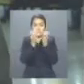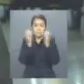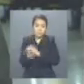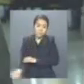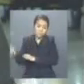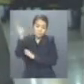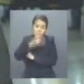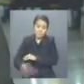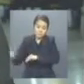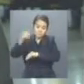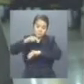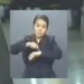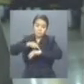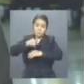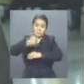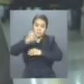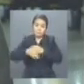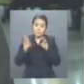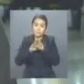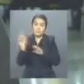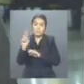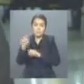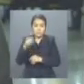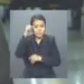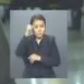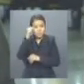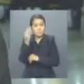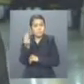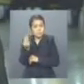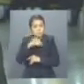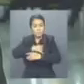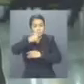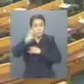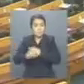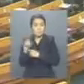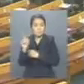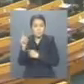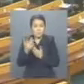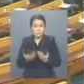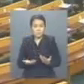ลาเท่าใดรวมถึงจำนวนวันที่จะมีการพิจารณาเรื่องนี้ให้แล้วเสร็จด้วยค่ะ